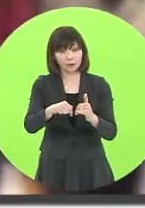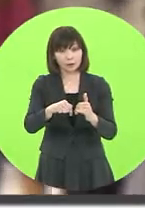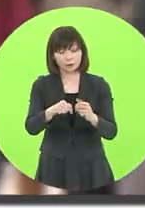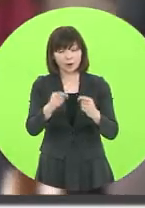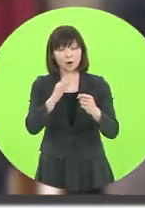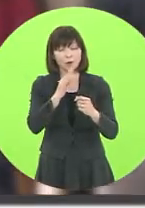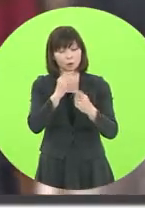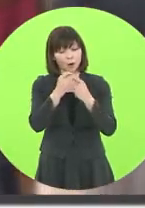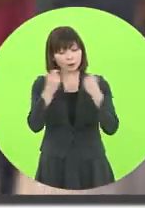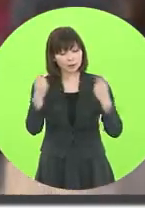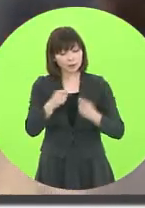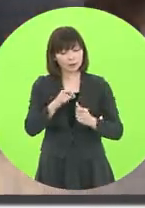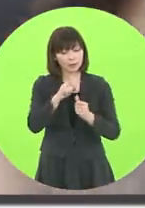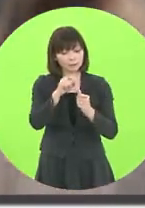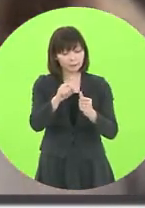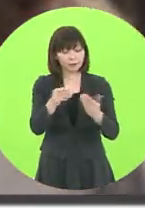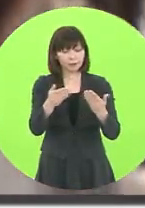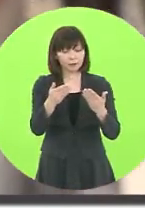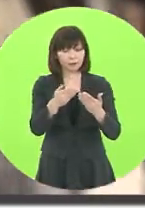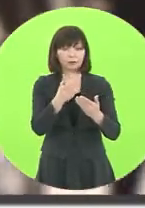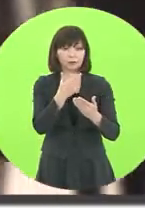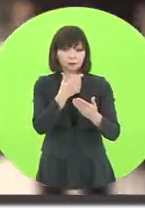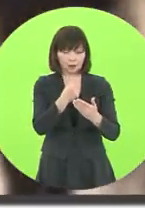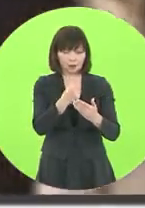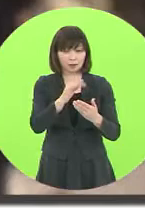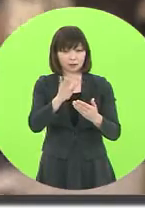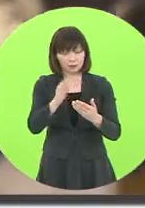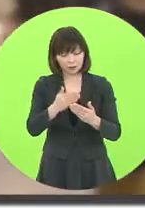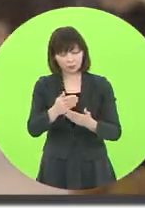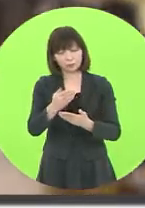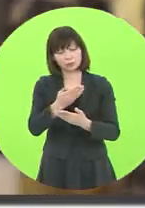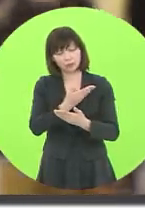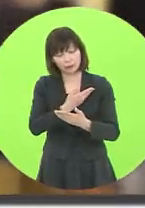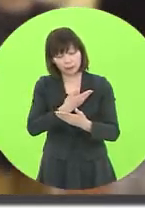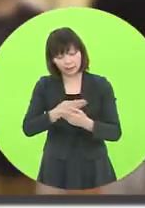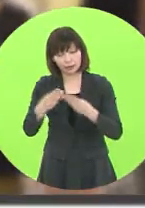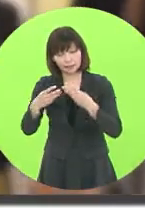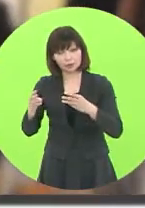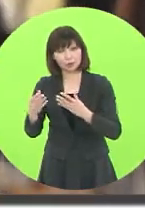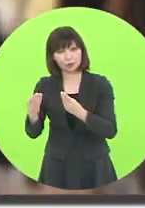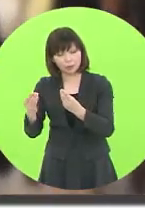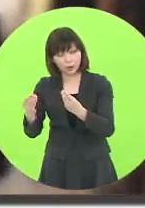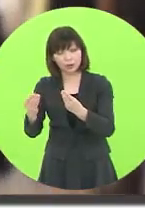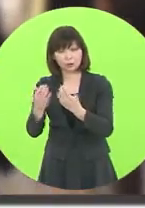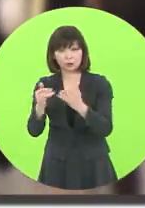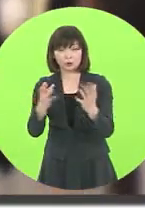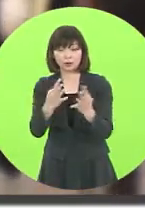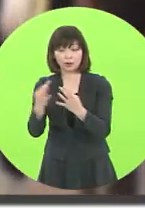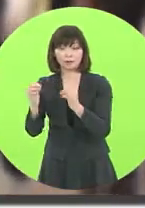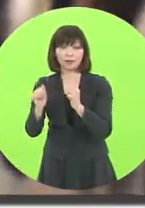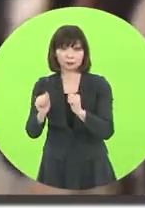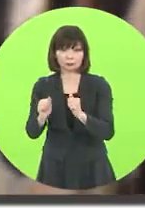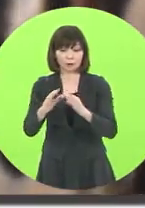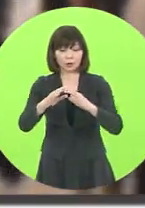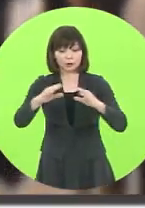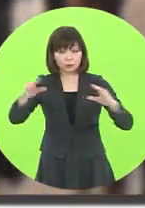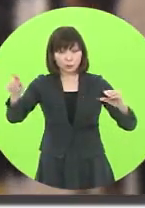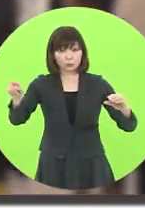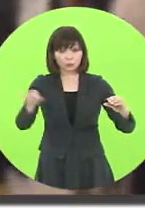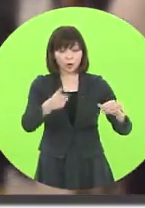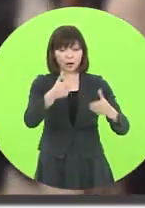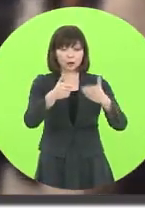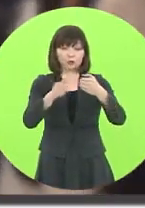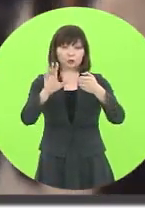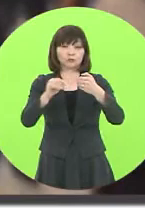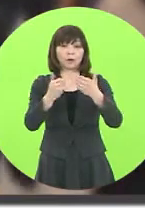規雇用を希望していながらも非正規雇用で働かざるを得ない方が多くいます。日本全国ではざっと50万